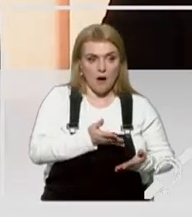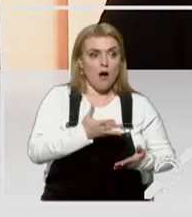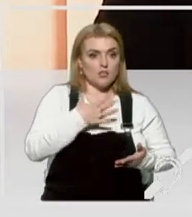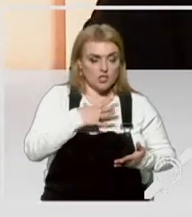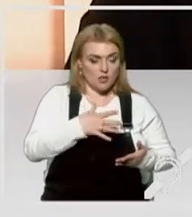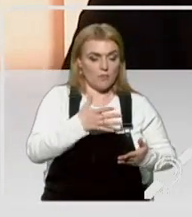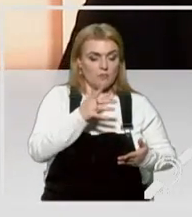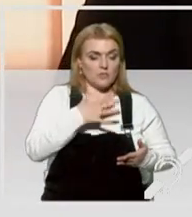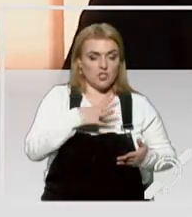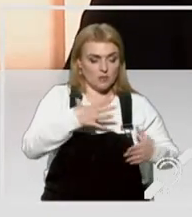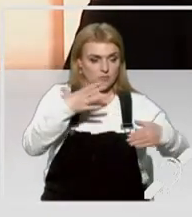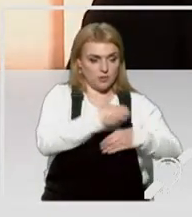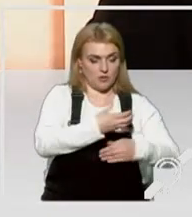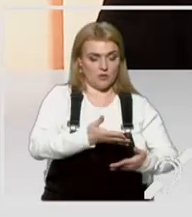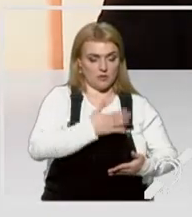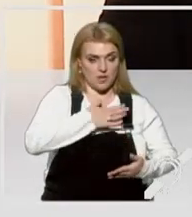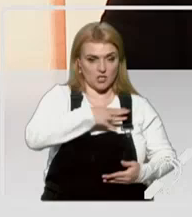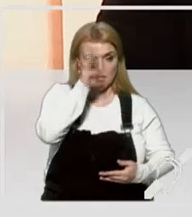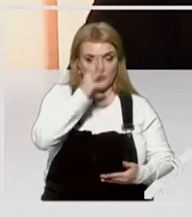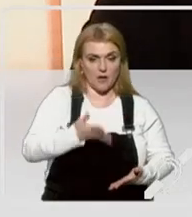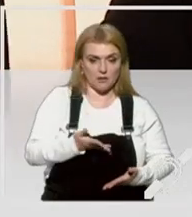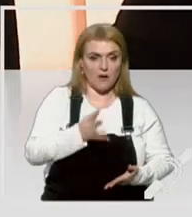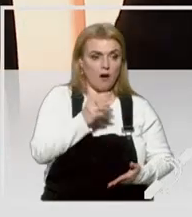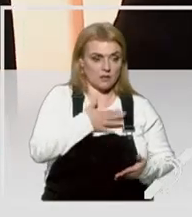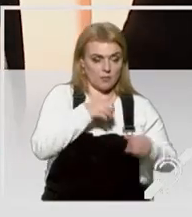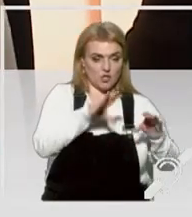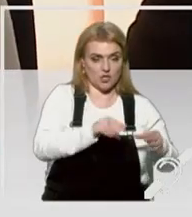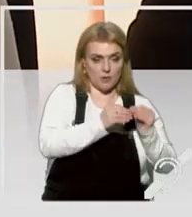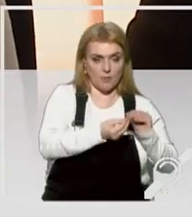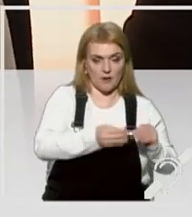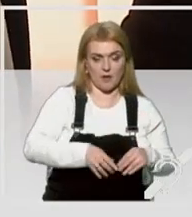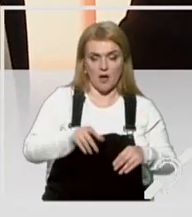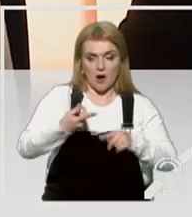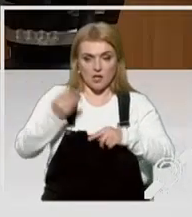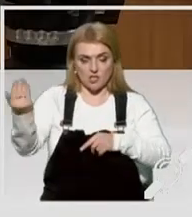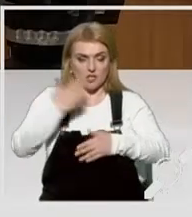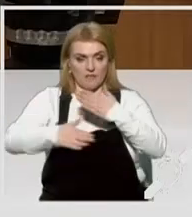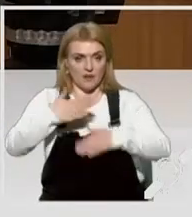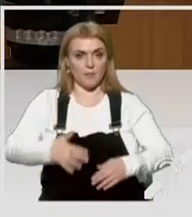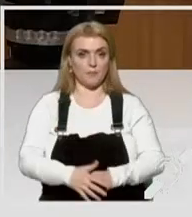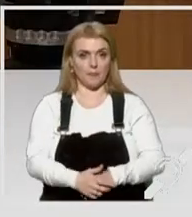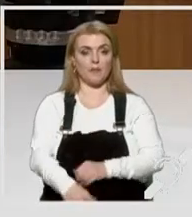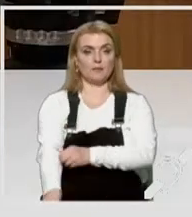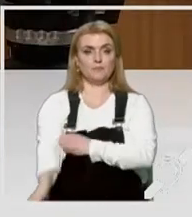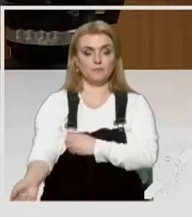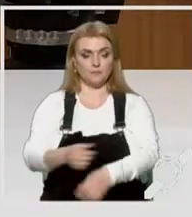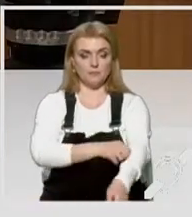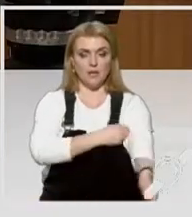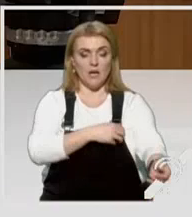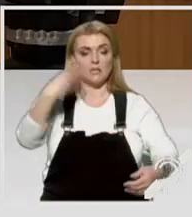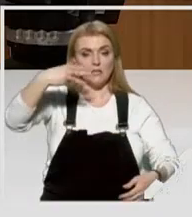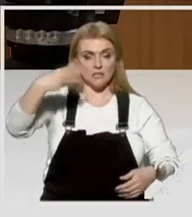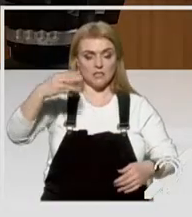iei ultima existență și să rezolvăm problemele copiilor cu dizabilități. Un număr de peste 30.000 de